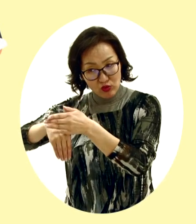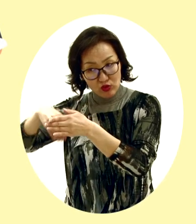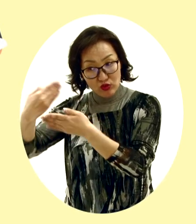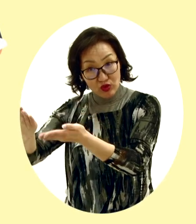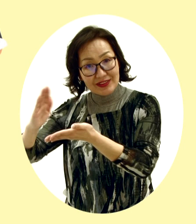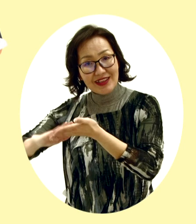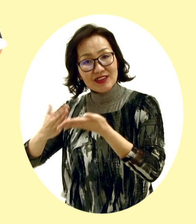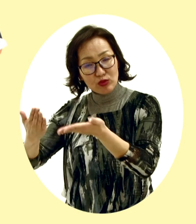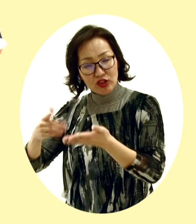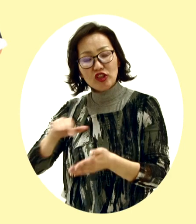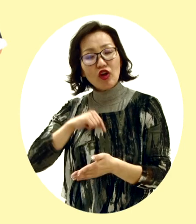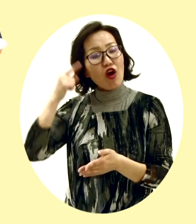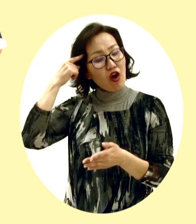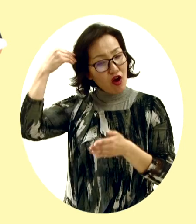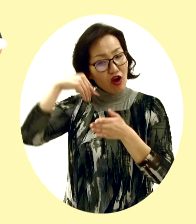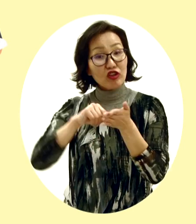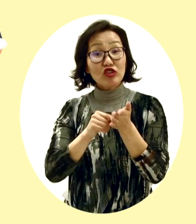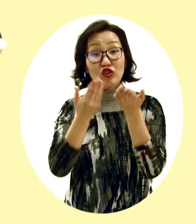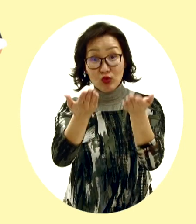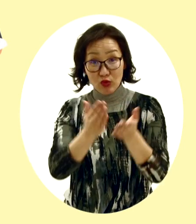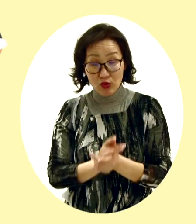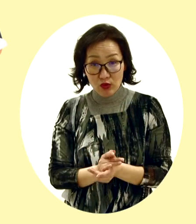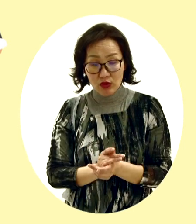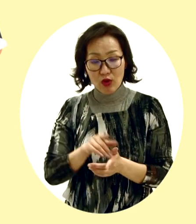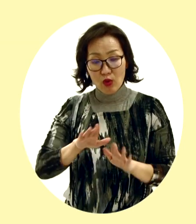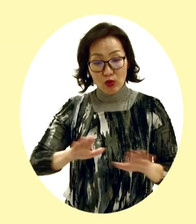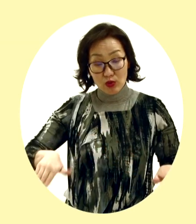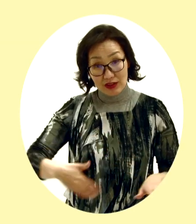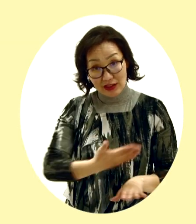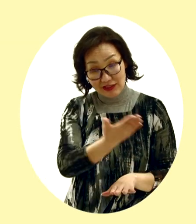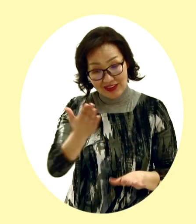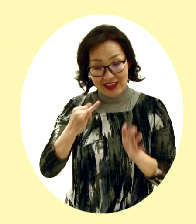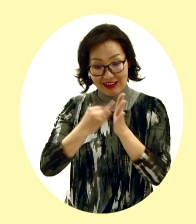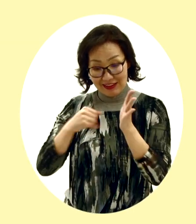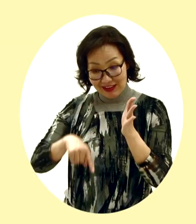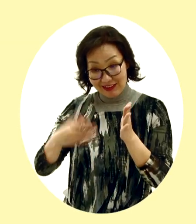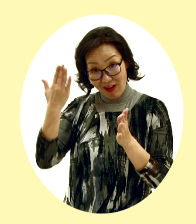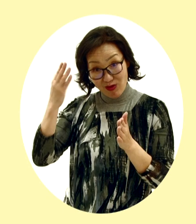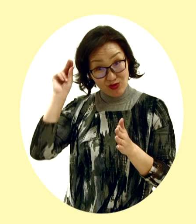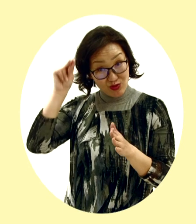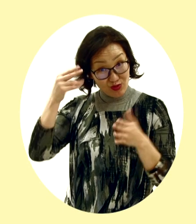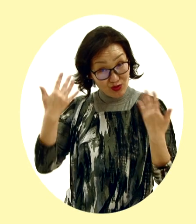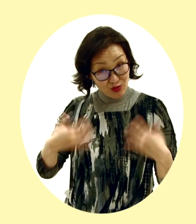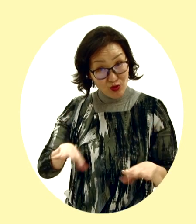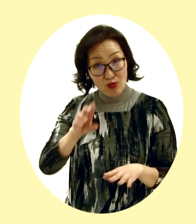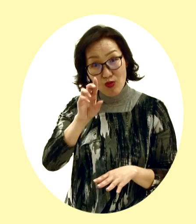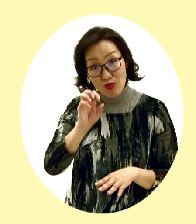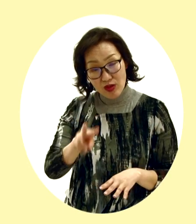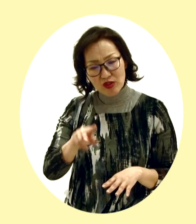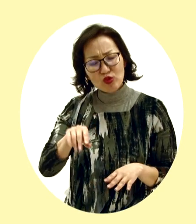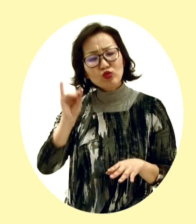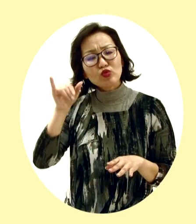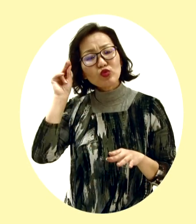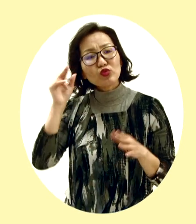танилцуулах гэж хүүхдүүд та бүхэн ойлгоорой. За тэгвэл хүүхдүүд та бүхэн илтгэл тавьж сурсанаар